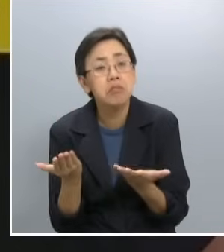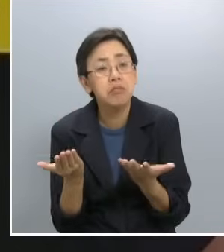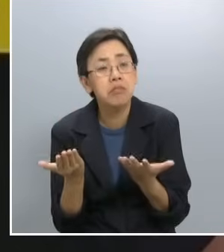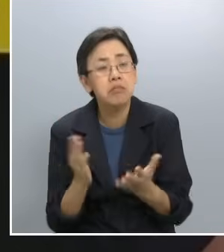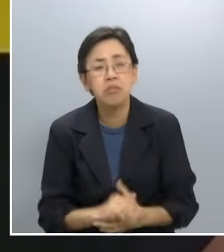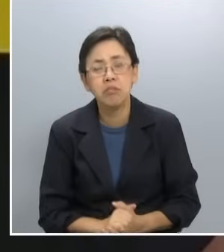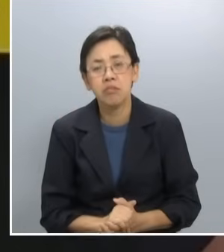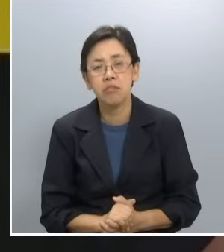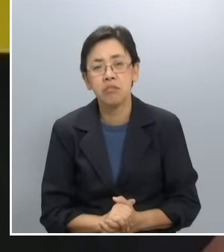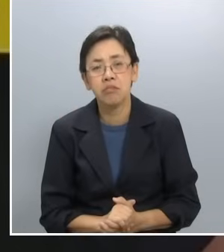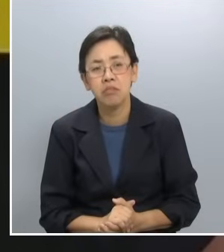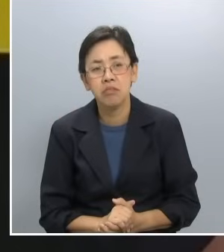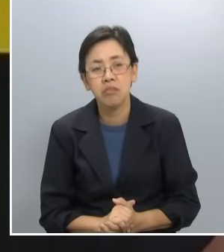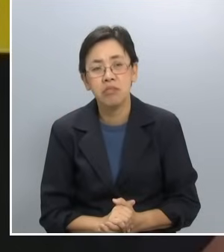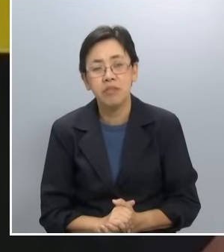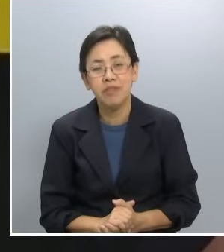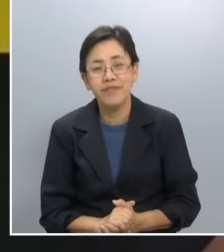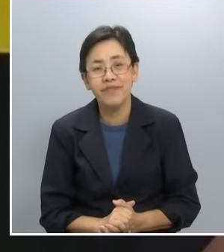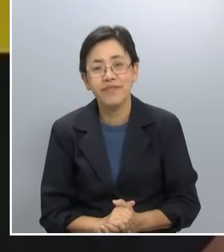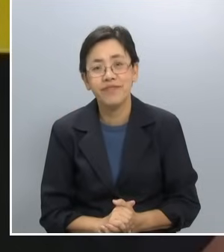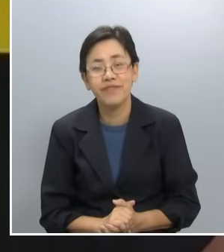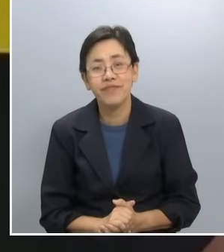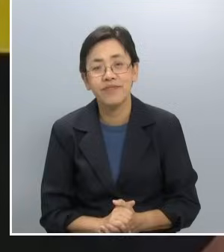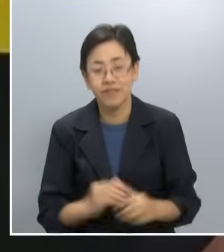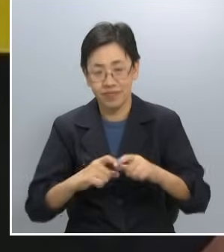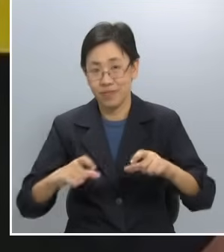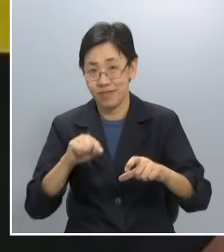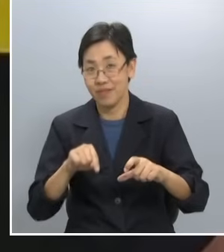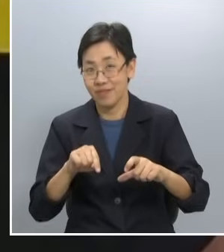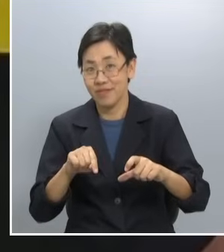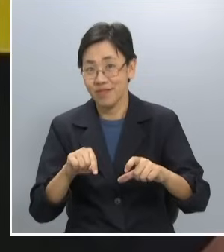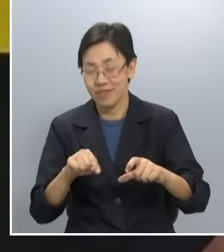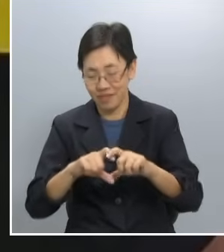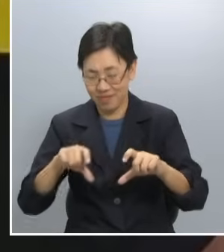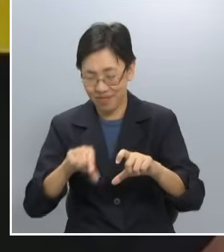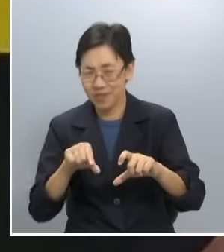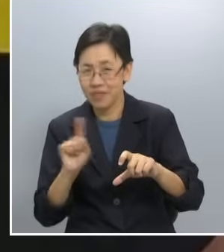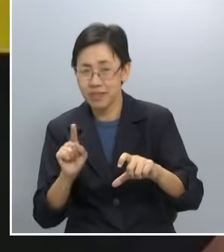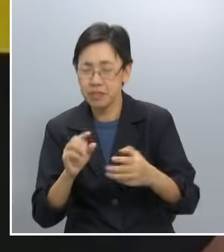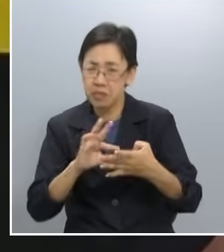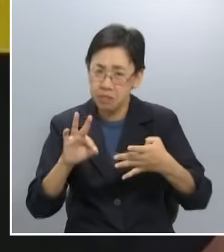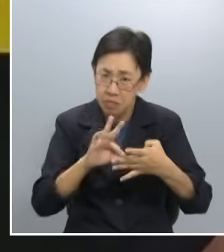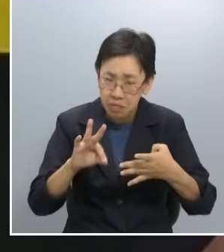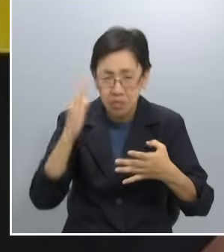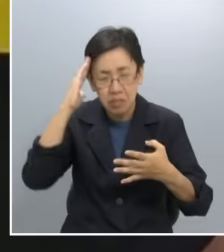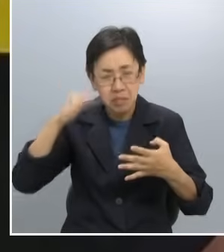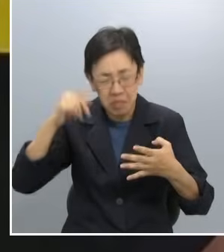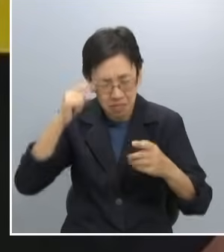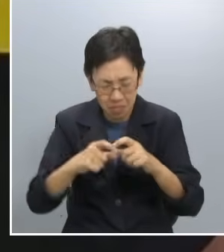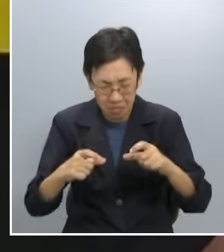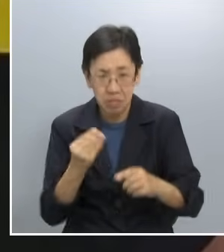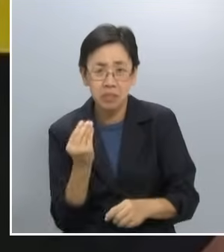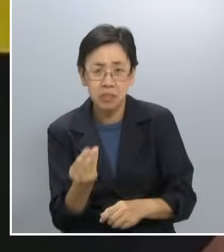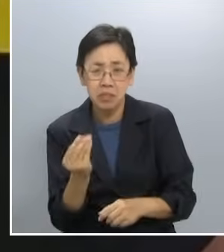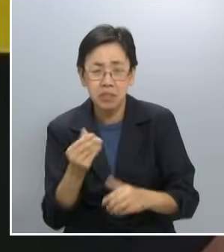ชุดจับกลุมแย้งทันทีในกระเป๋าอ่ะมีคีย์การ์ดแม้ไม่ได้บอกว่าเป็นคีย์การ์ดของคอนโดหรือห้องพักที่ไหนแต่คีย์การ์ดนะแล้วก็